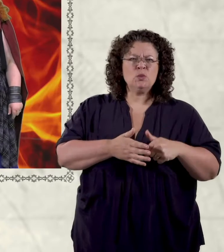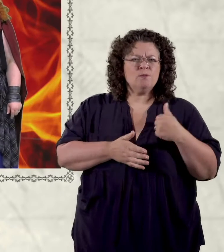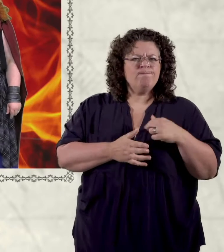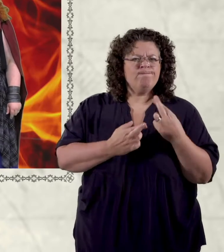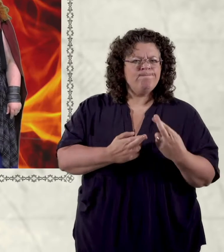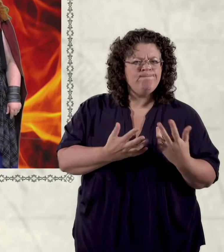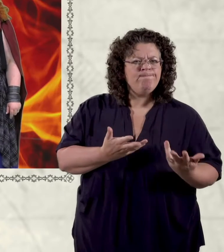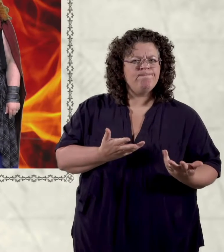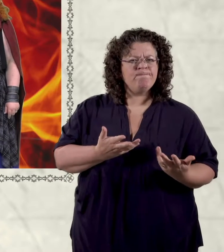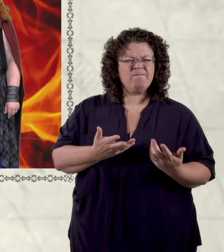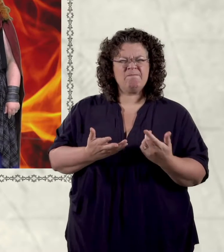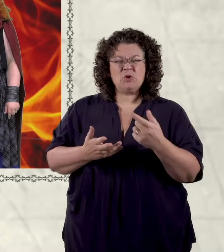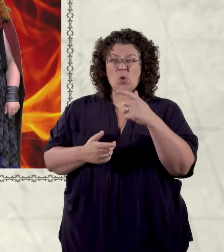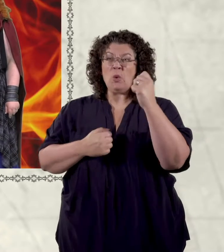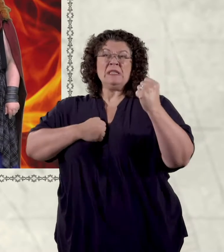at dymuniadau fy ngŵr.